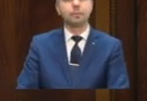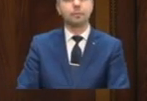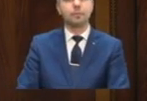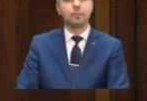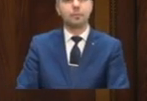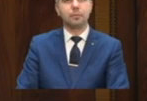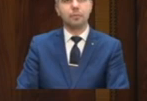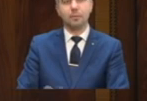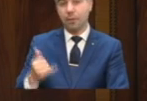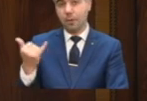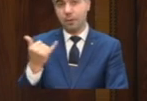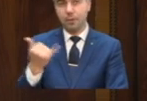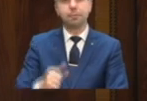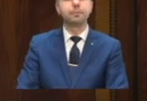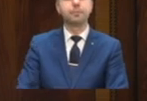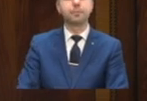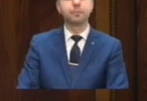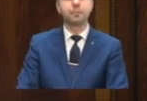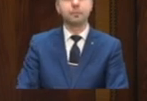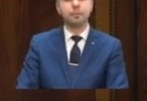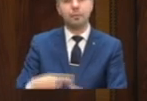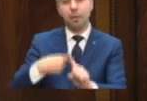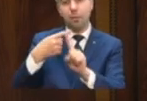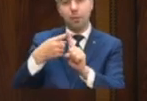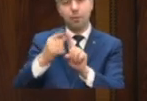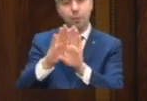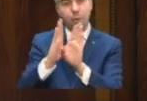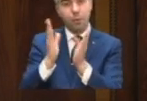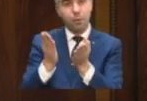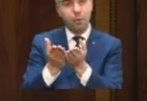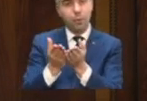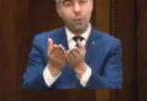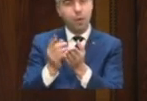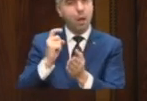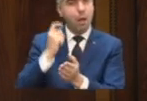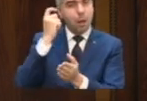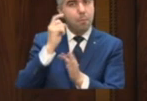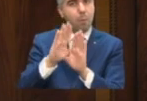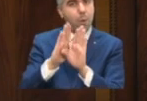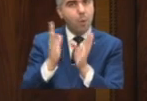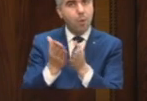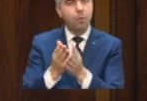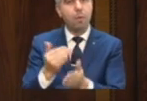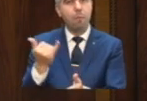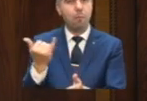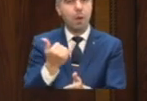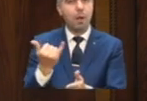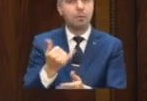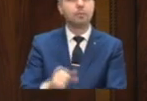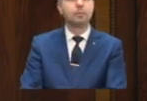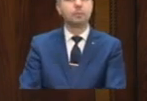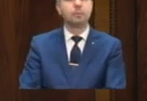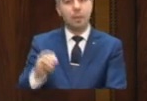وبالتالي يعني إضافة إلى هذه الأفكار كلها، لابد من التفكير